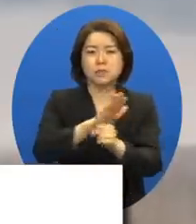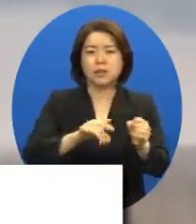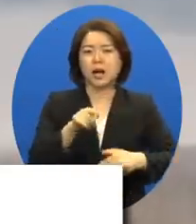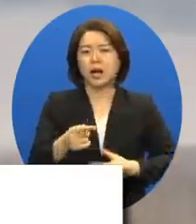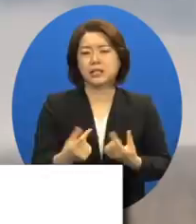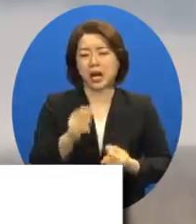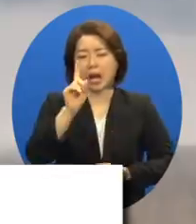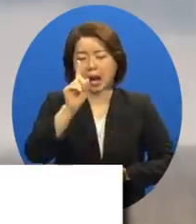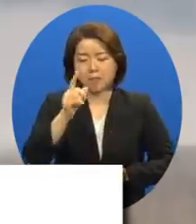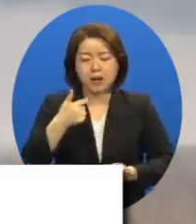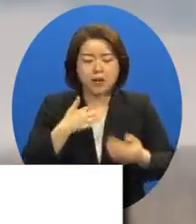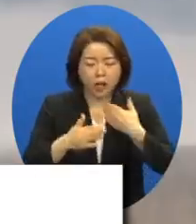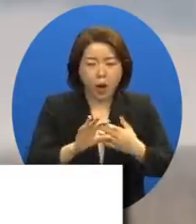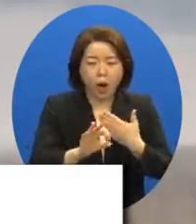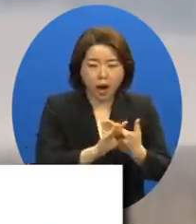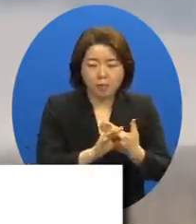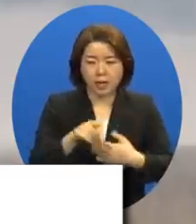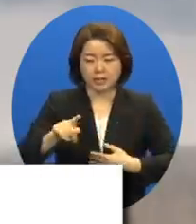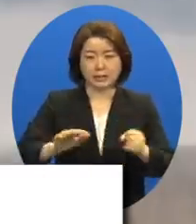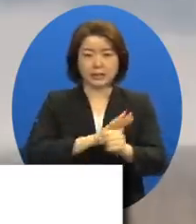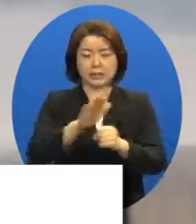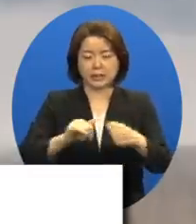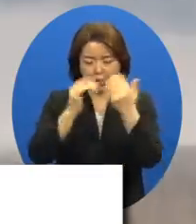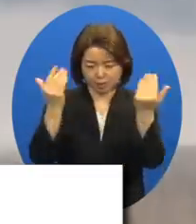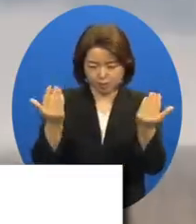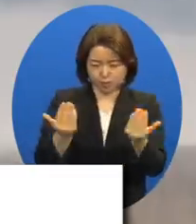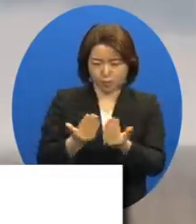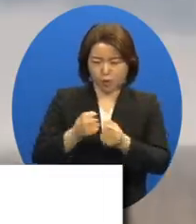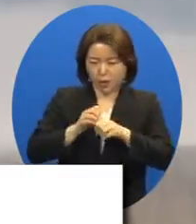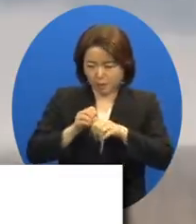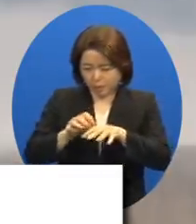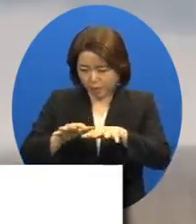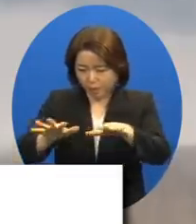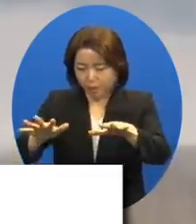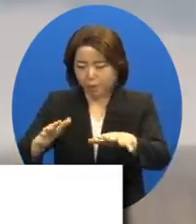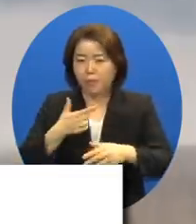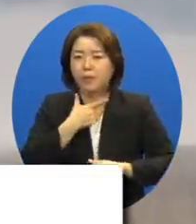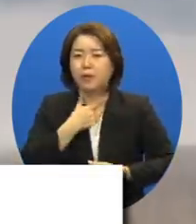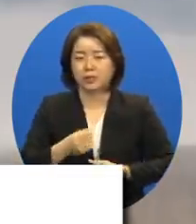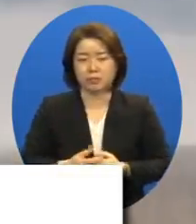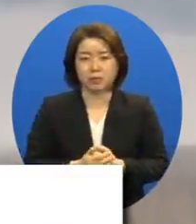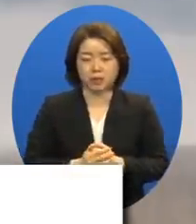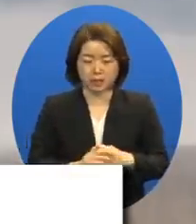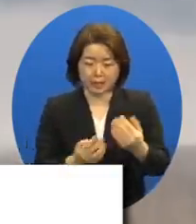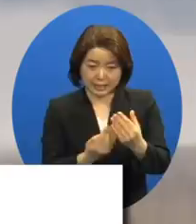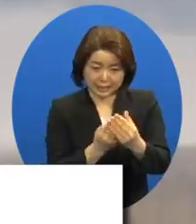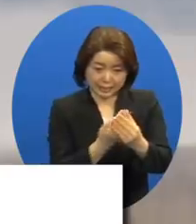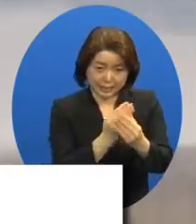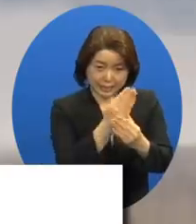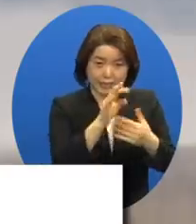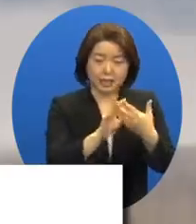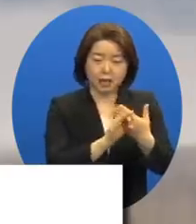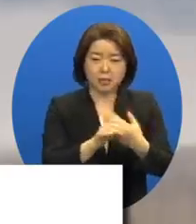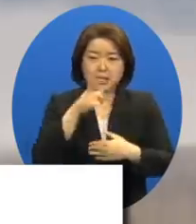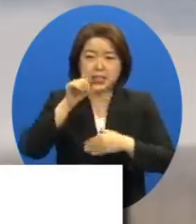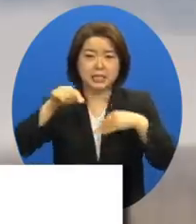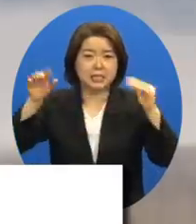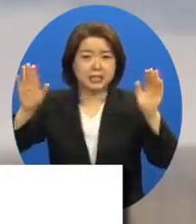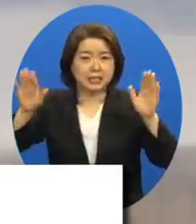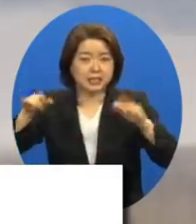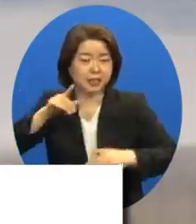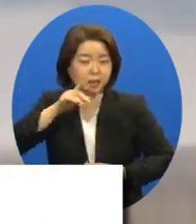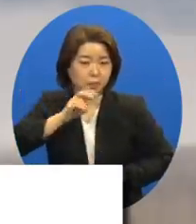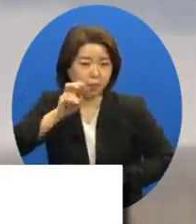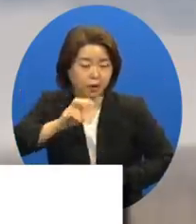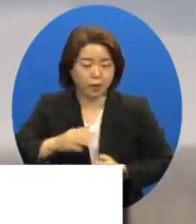경험하면 그의 사랑 모두에게 전하고 싶을 리 채 싸게 도달하면 새들이 지저귀고 꽃들은